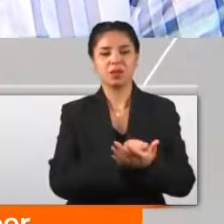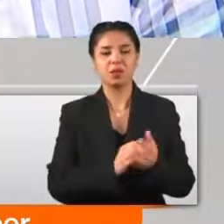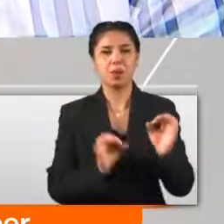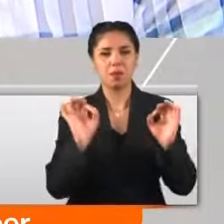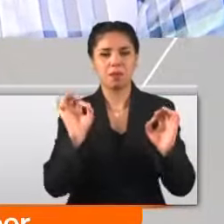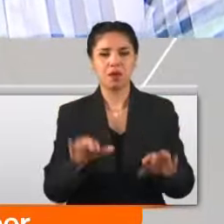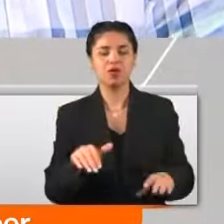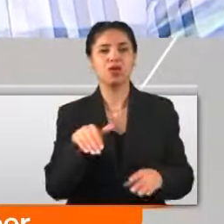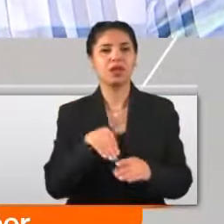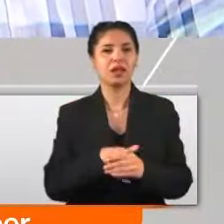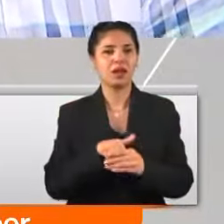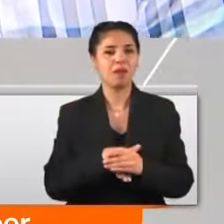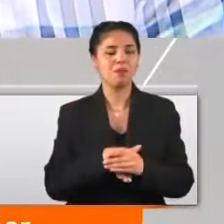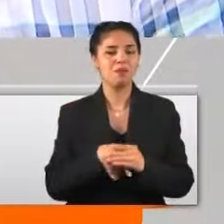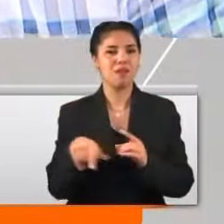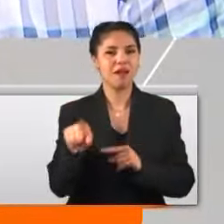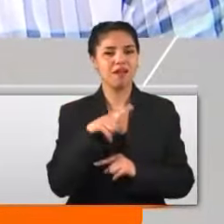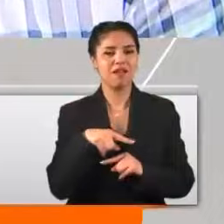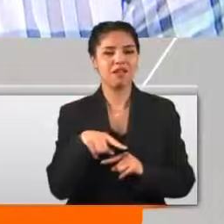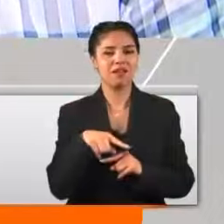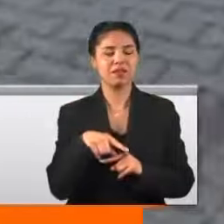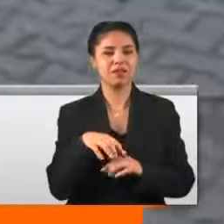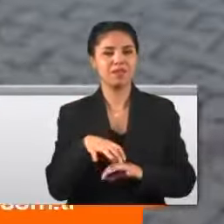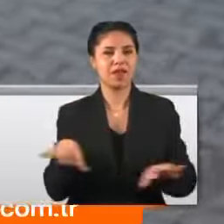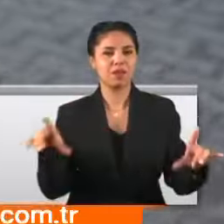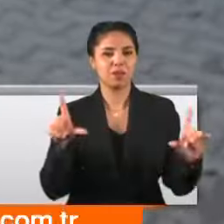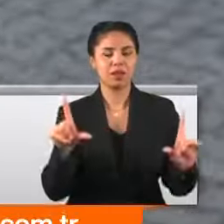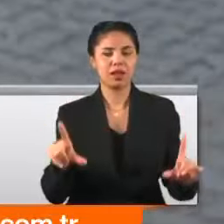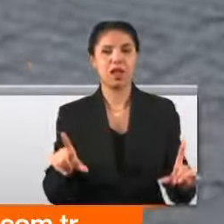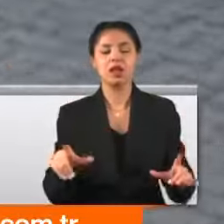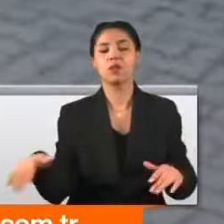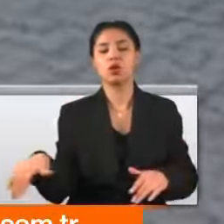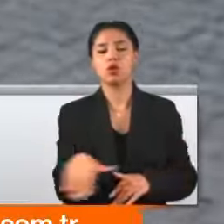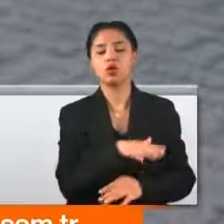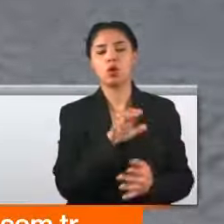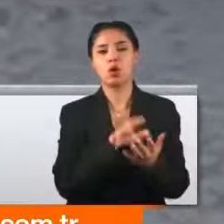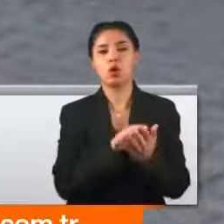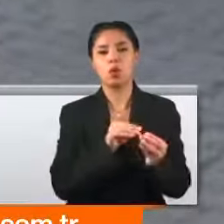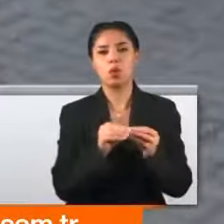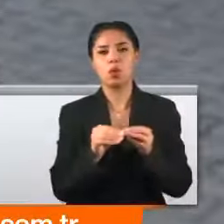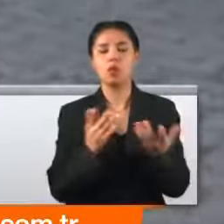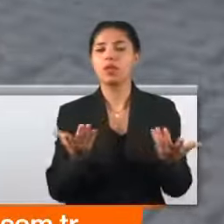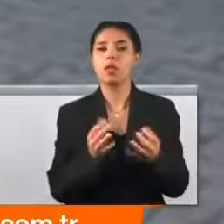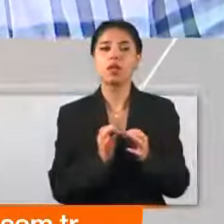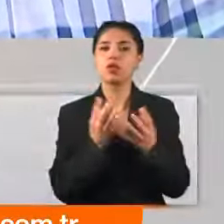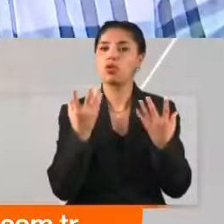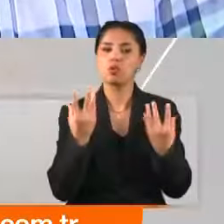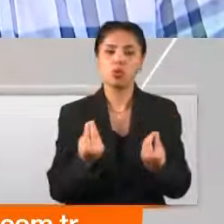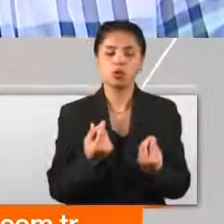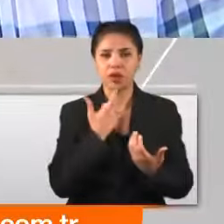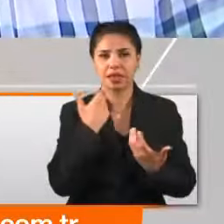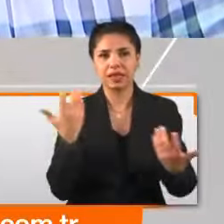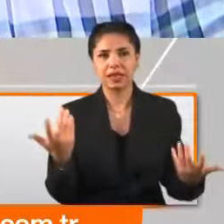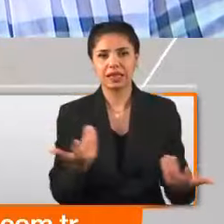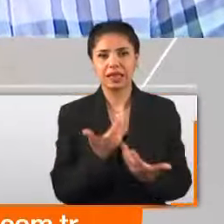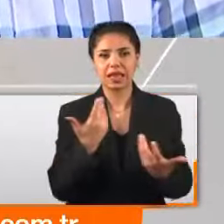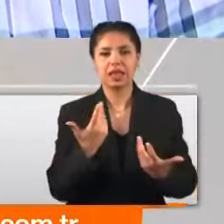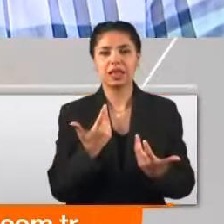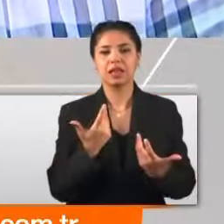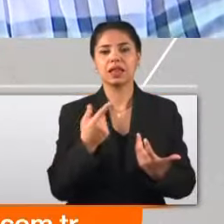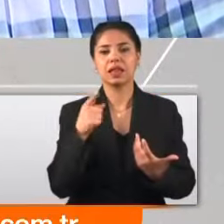kampanyayı titizlikle birbirinden ayırmamız lazım. Peki başıboş köpek sorunu nasıl çözülebilir? Yıllarca TRT